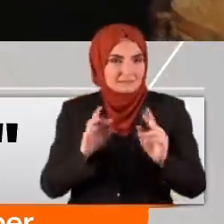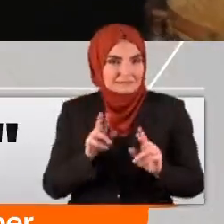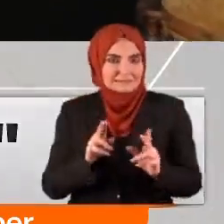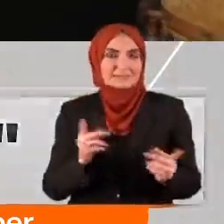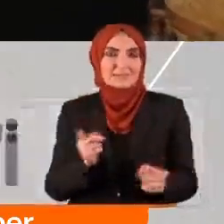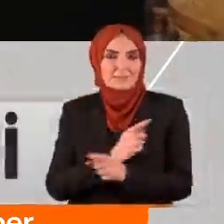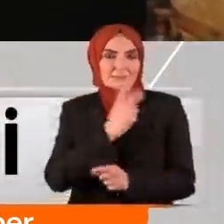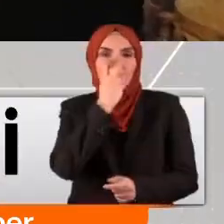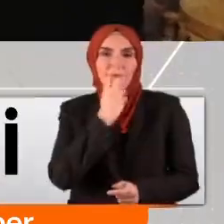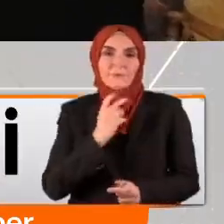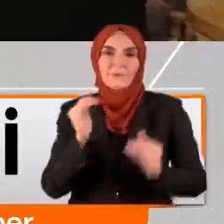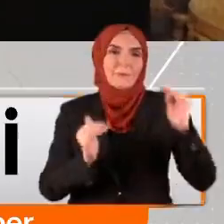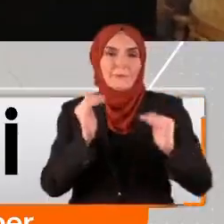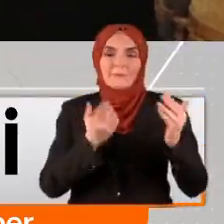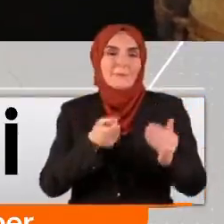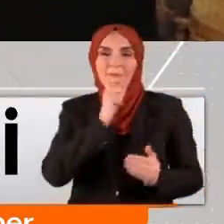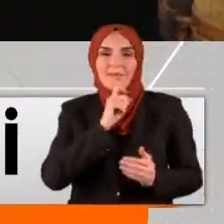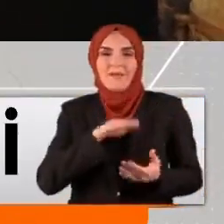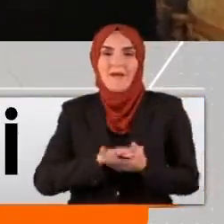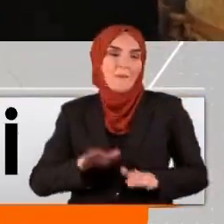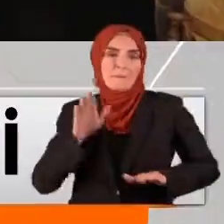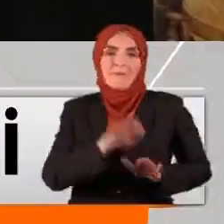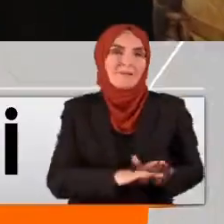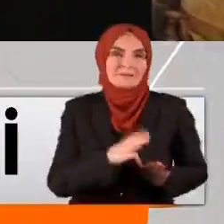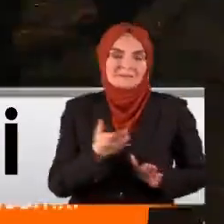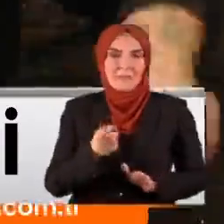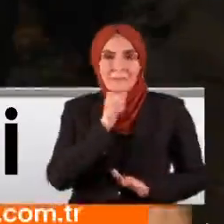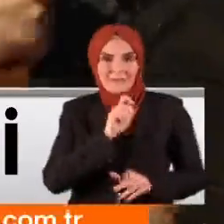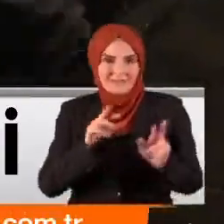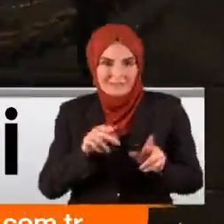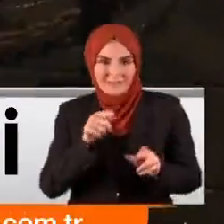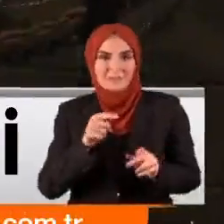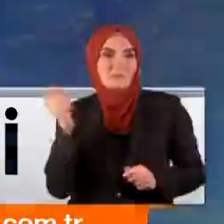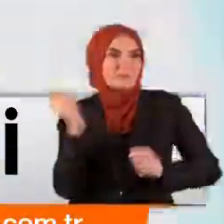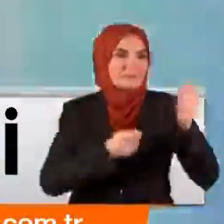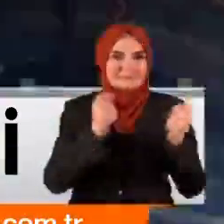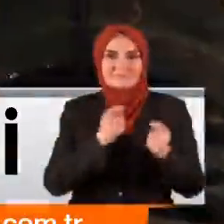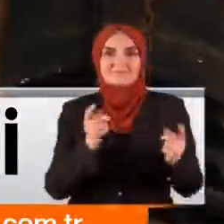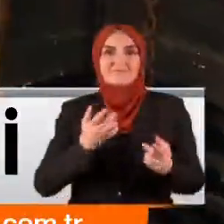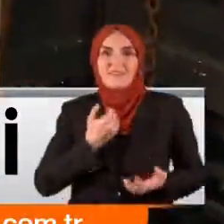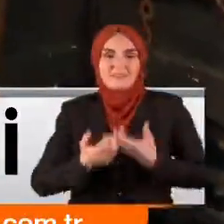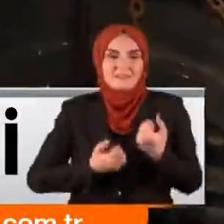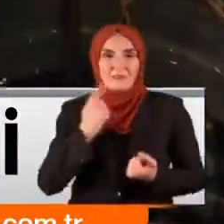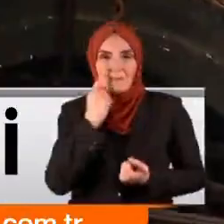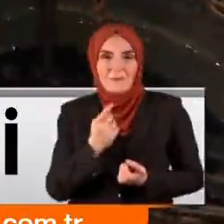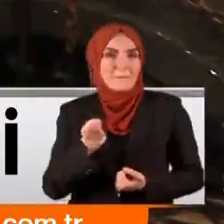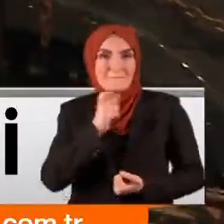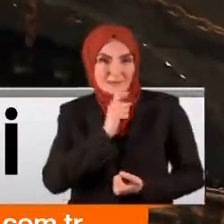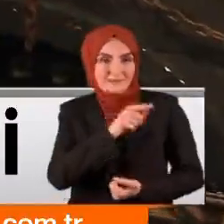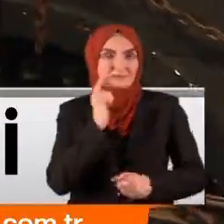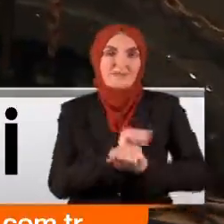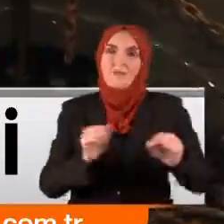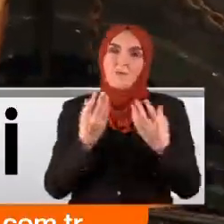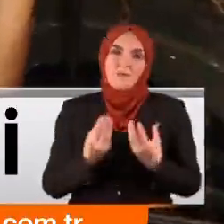tanesi yanlış bir ritimle giderse orayı yakalayamaz. Ne olur darbeyi yer. Peki Merve, benim elimde şu an bıçak var.